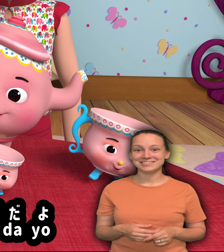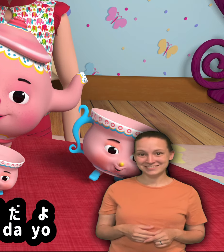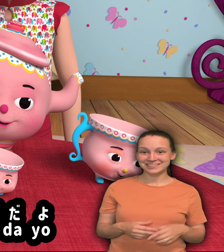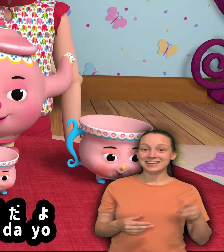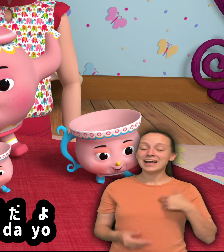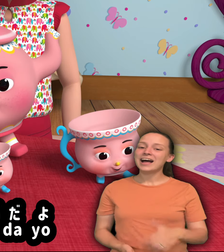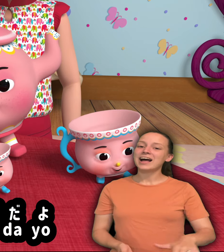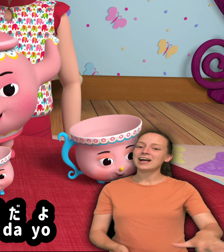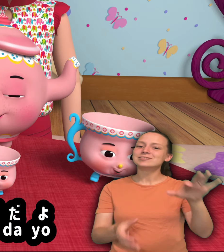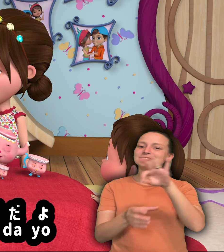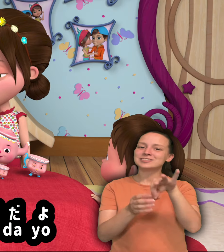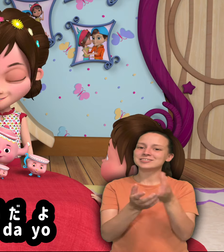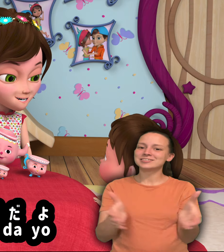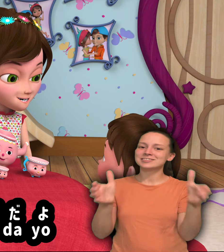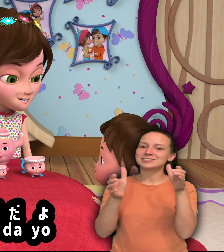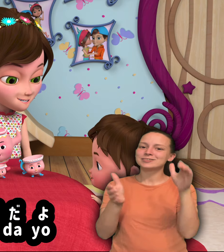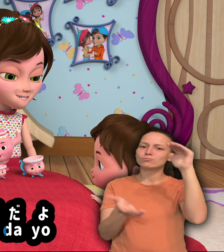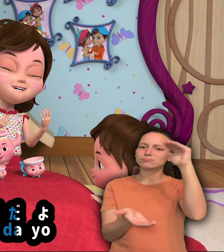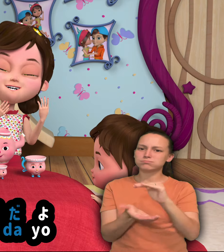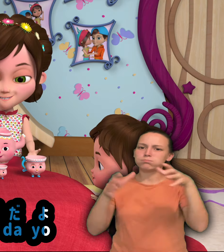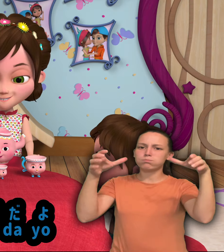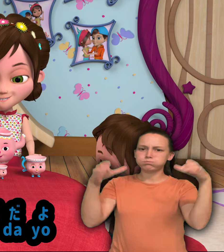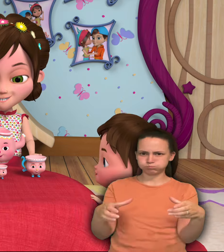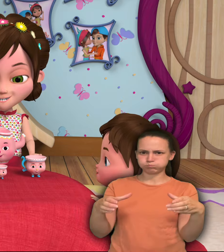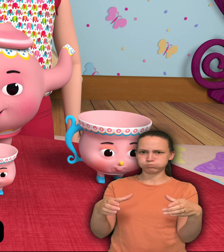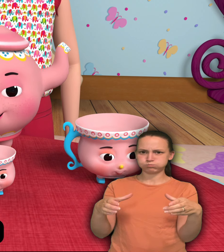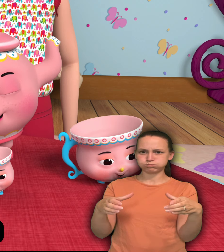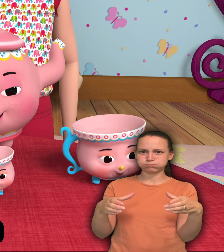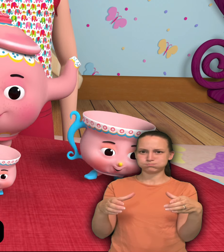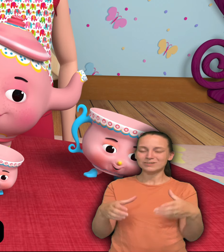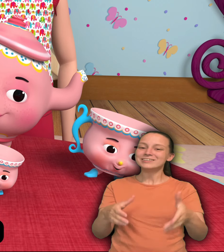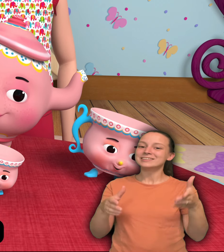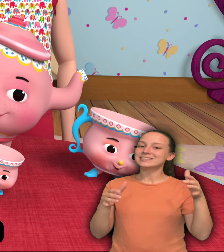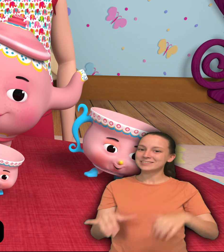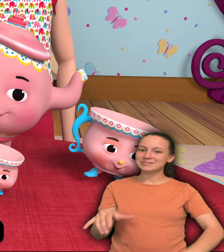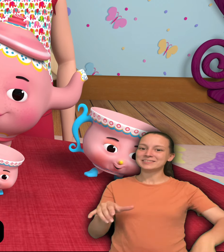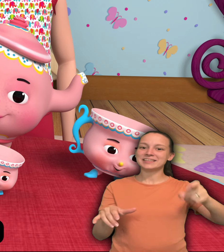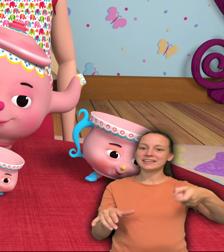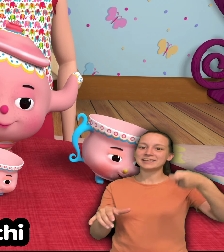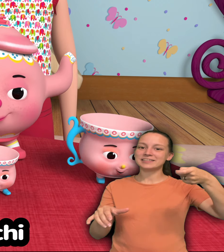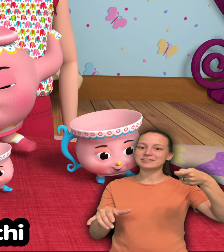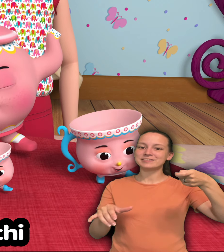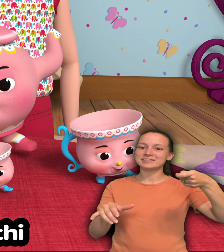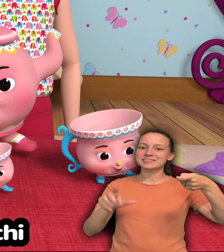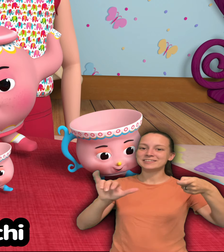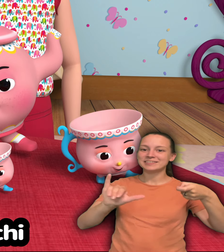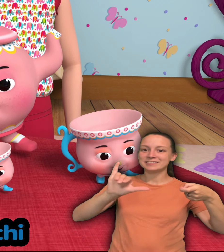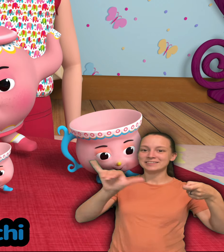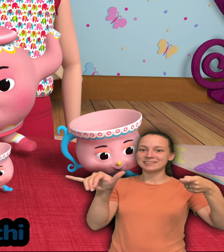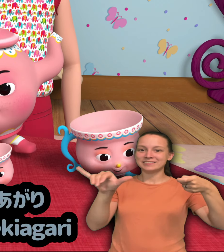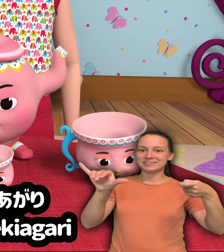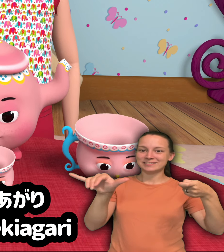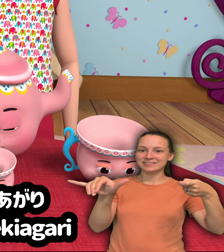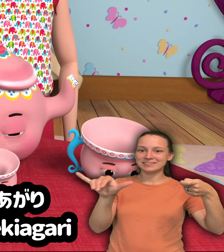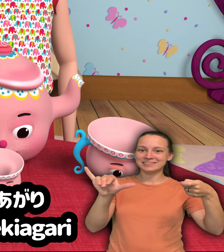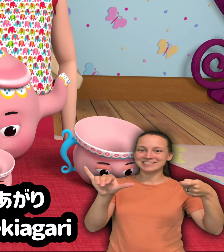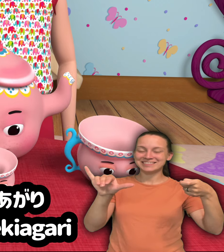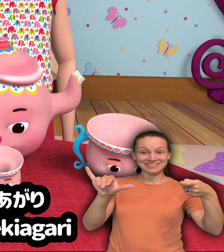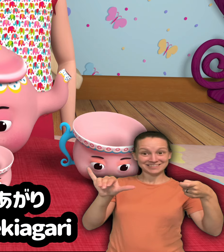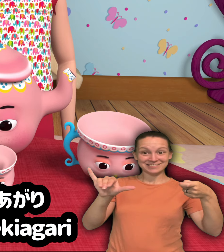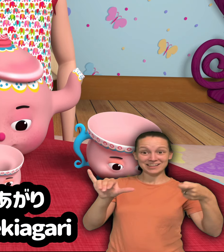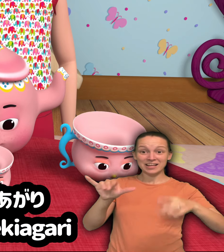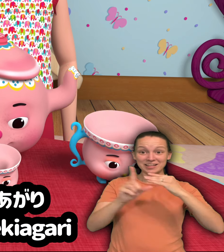僕はチポジブだよここはハンドルここは口